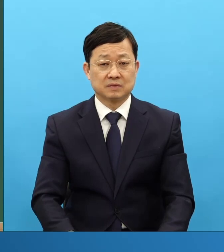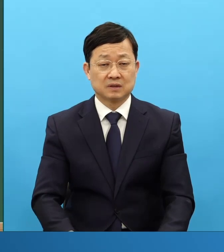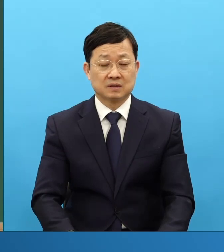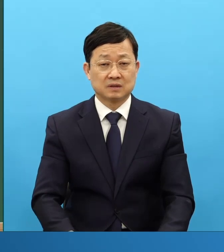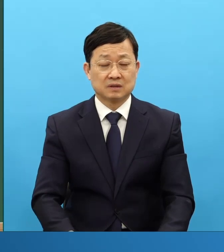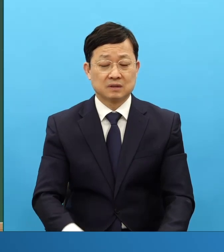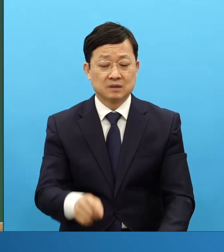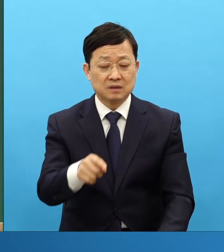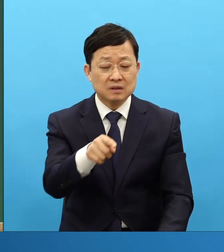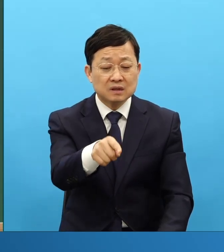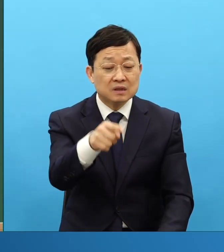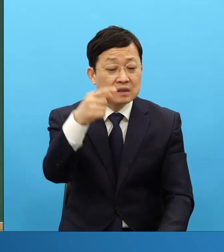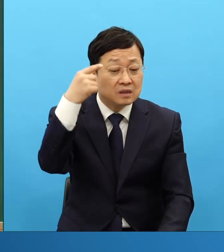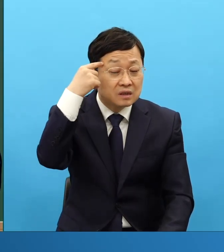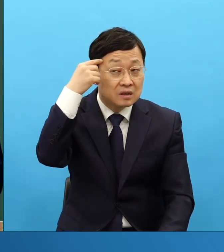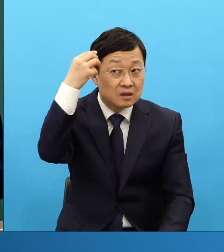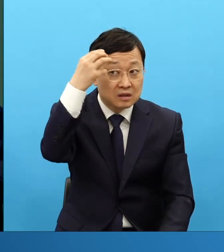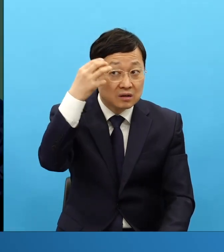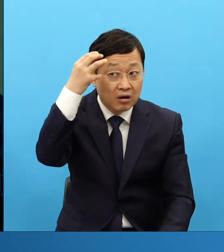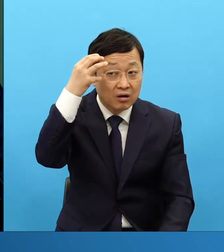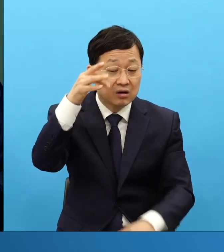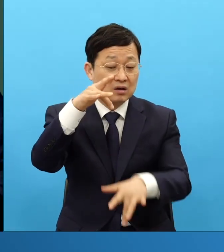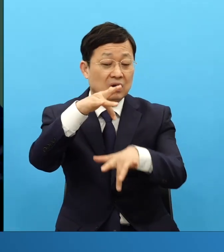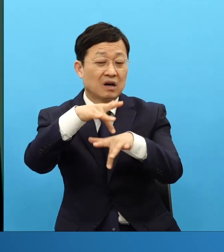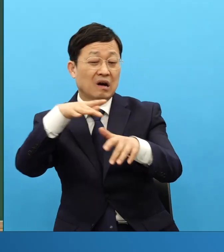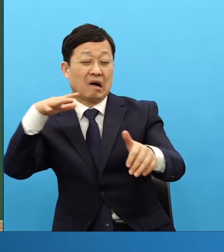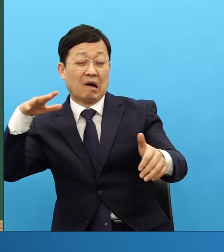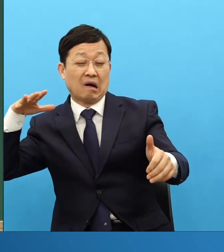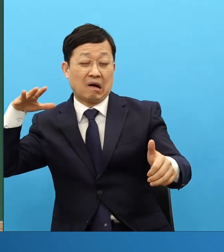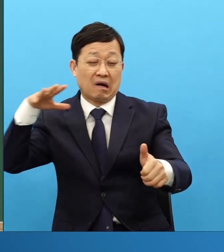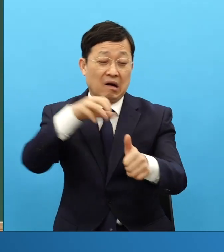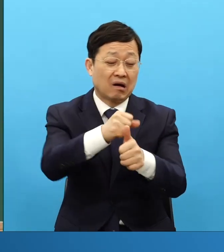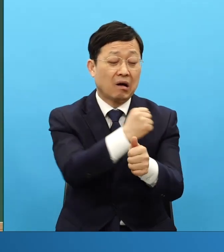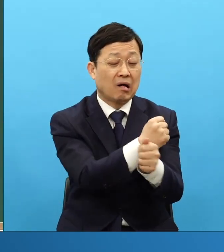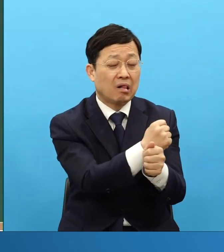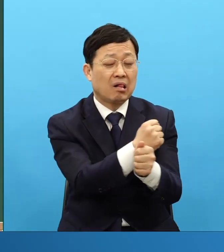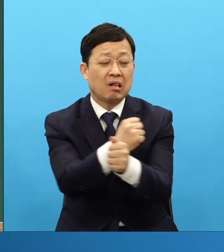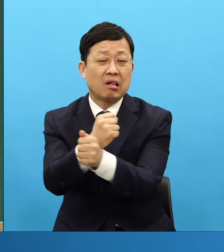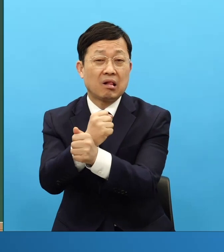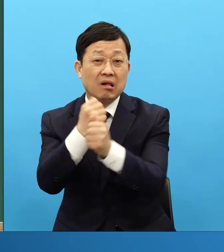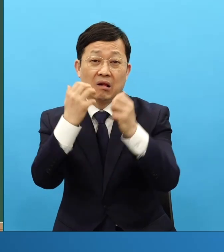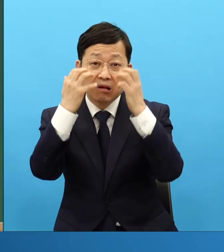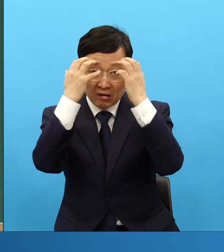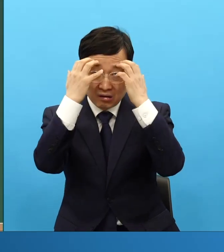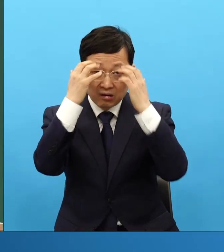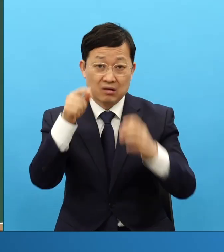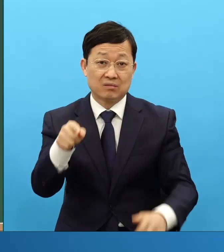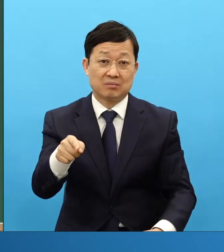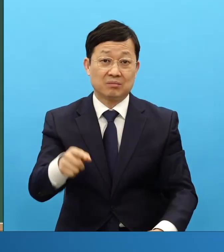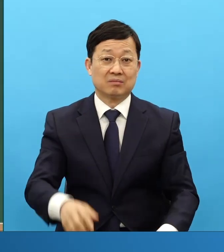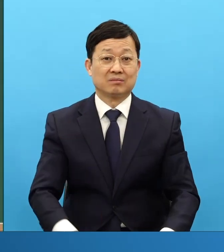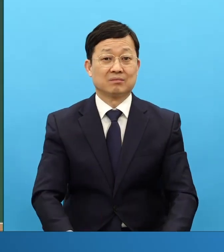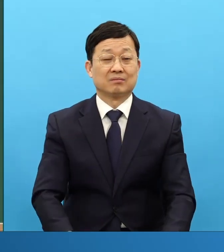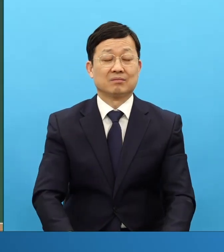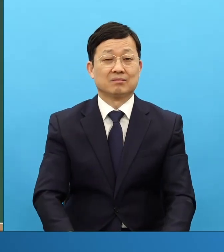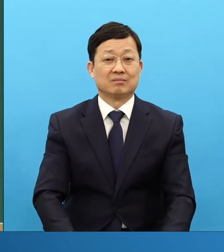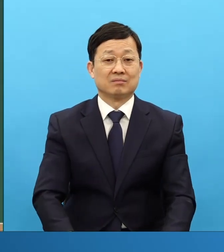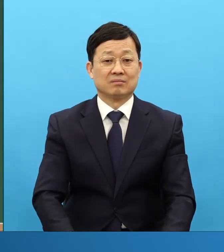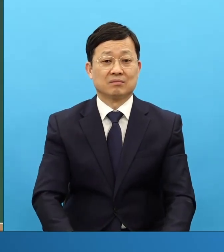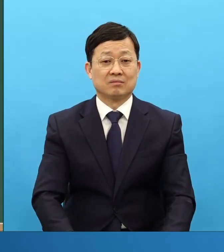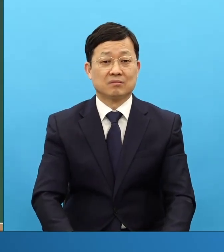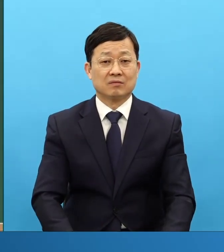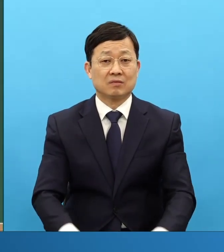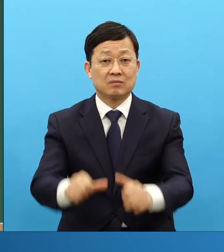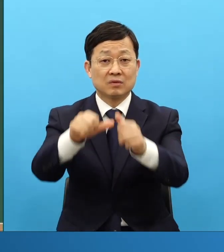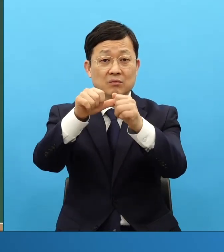영적인 포로가 먼저 돼요. That you become spiritual captives first. 그러고 난 뒤에 이제 당연히 육신 포로